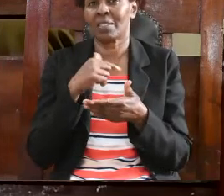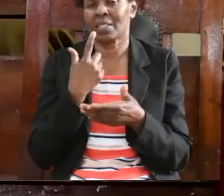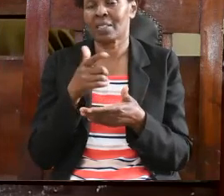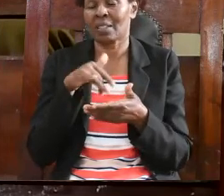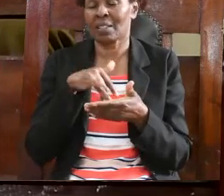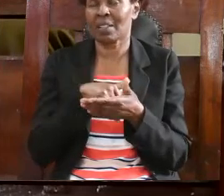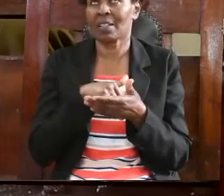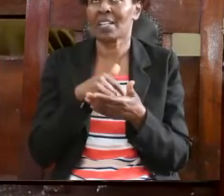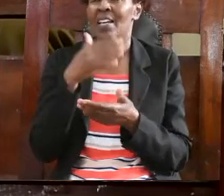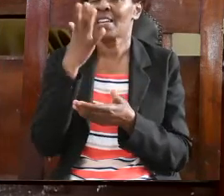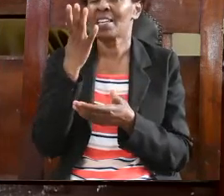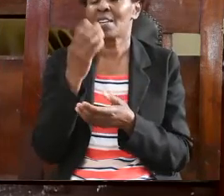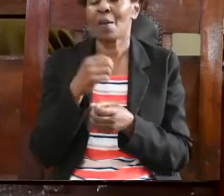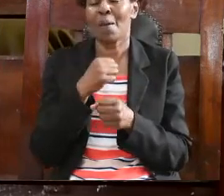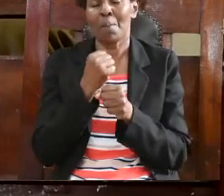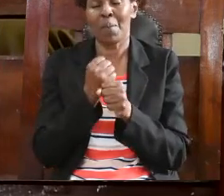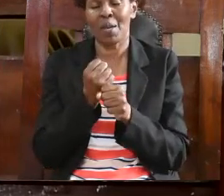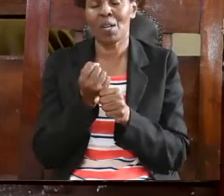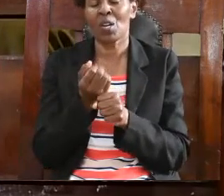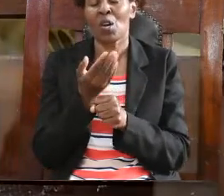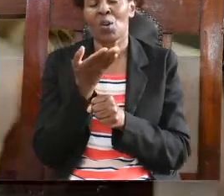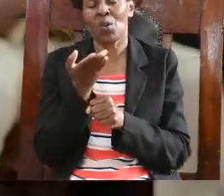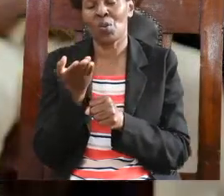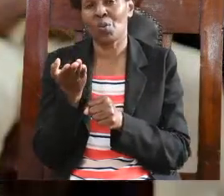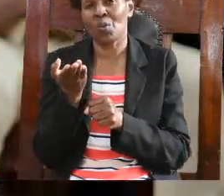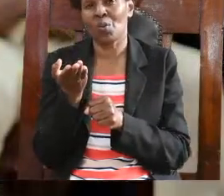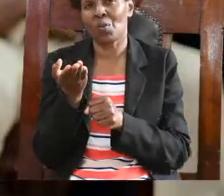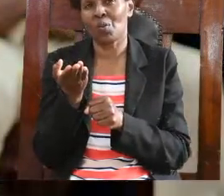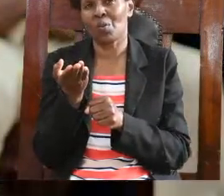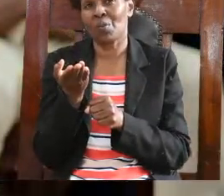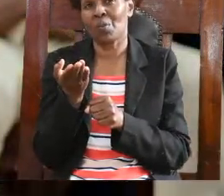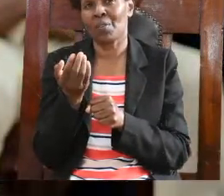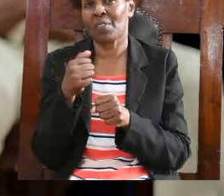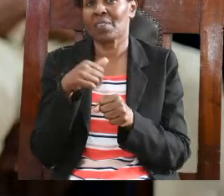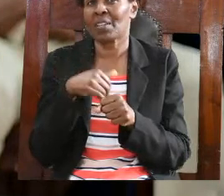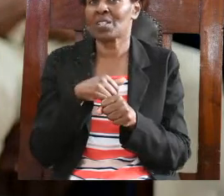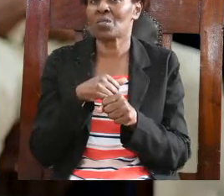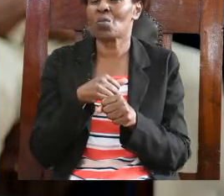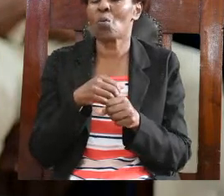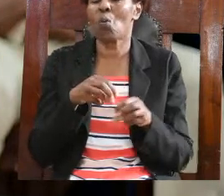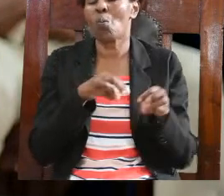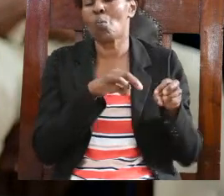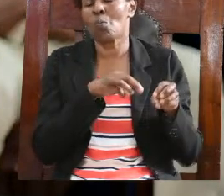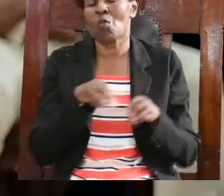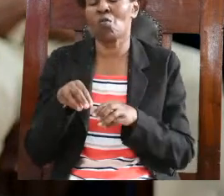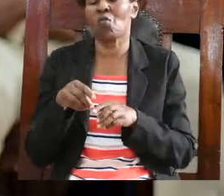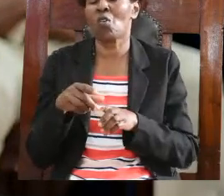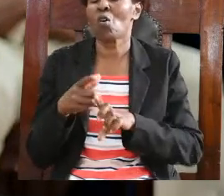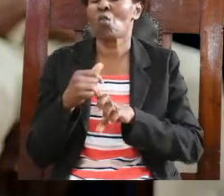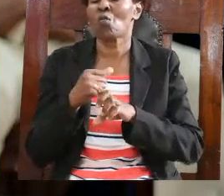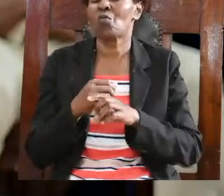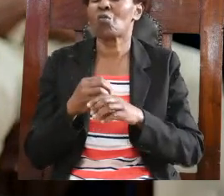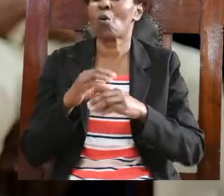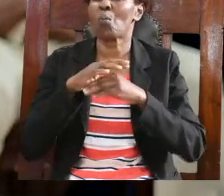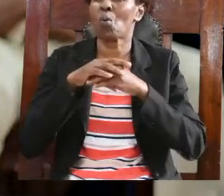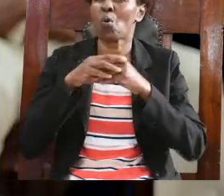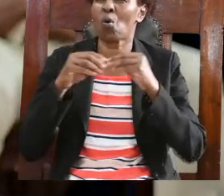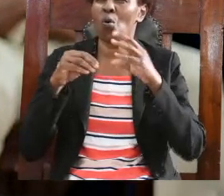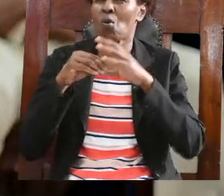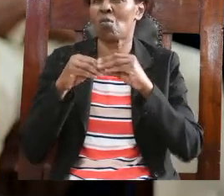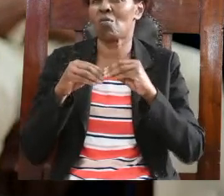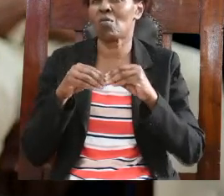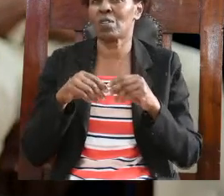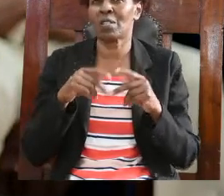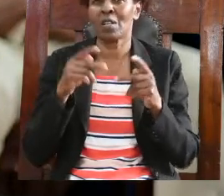Mungu anaturuhusu saa zingine kutoka katika ile ambayo tunaweza ita comfort zone. Tunapokutana na